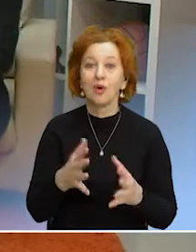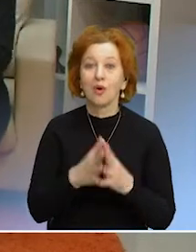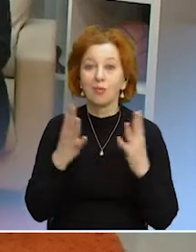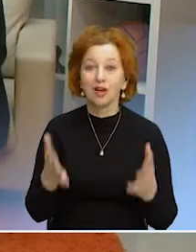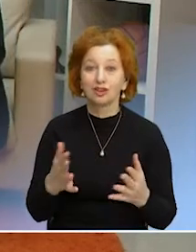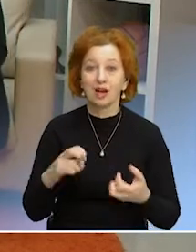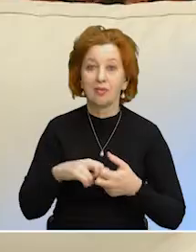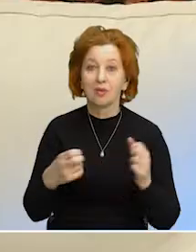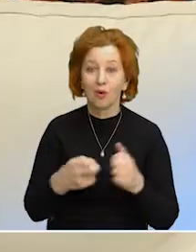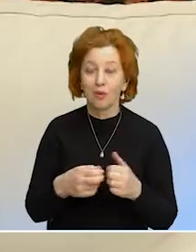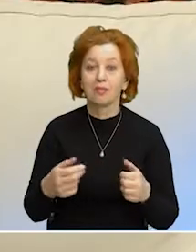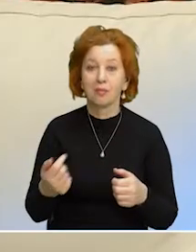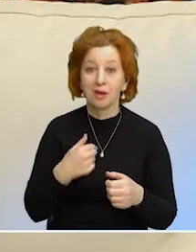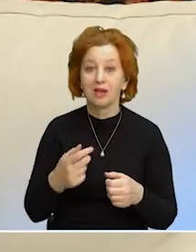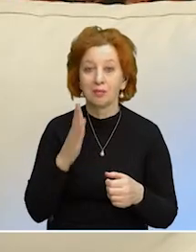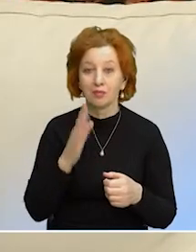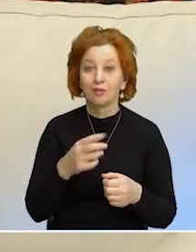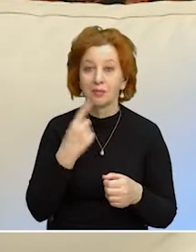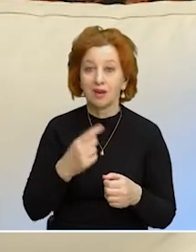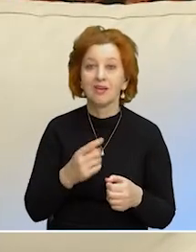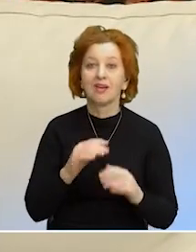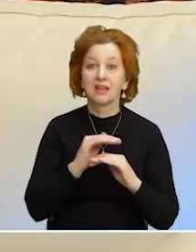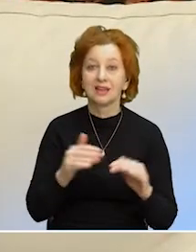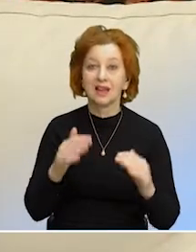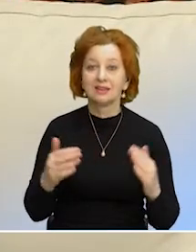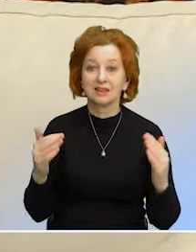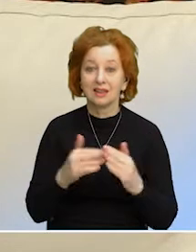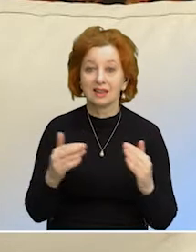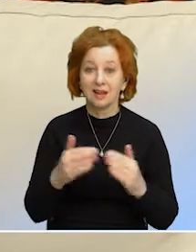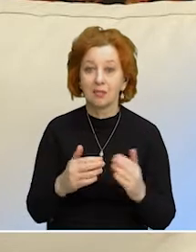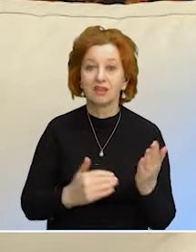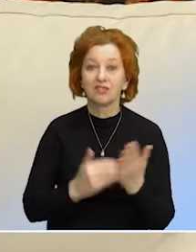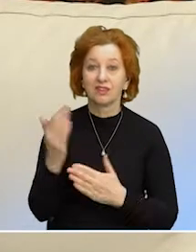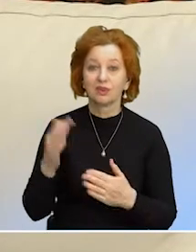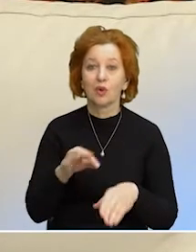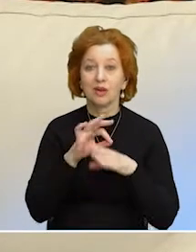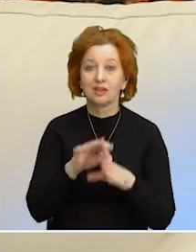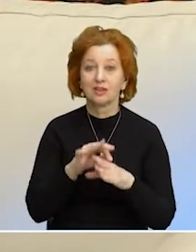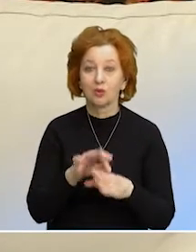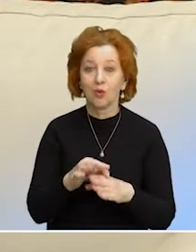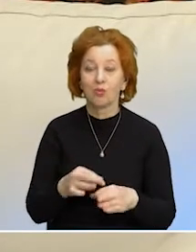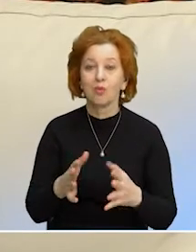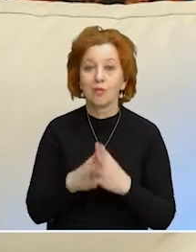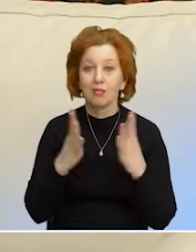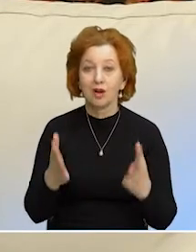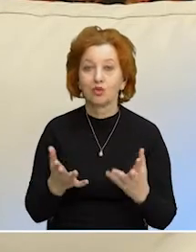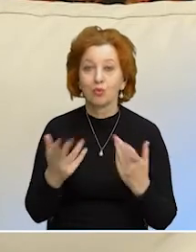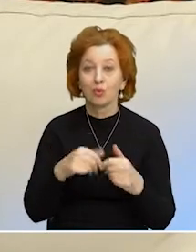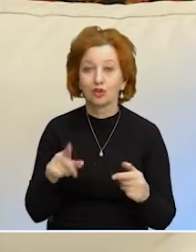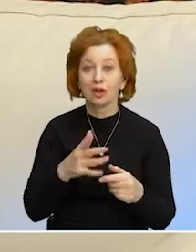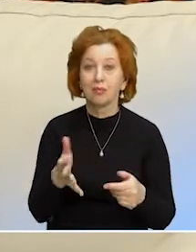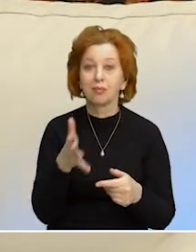Это очень большая проблема. Мы, конечно, о ней все время говорим. Конечно, ветхие дома, дома с высокой степенью износа, да и по большому